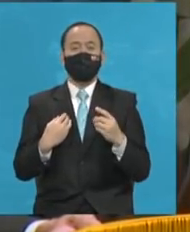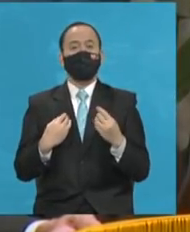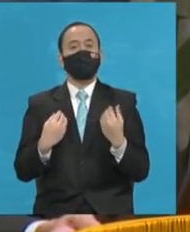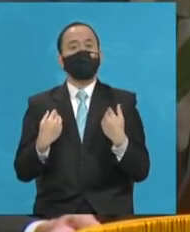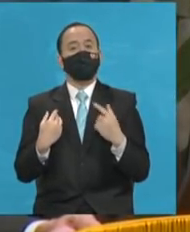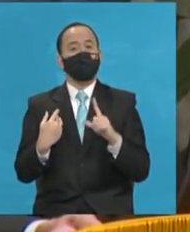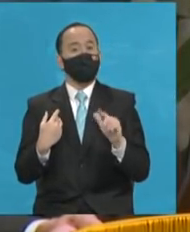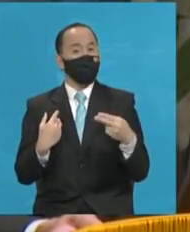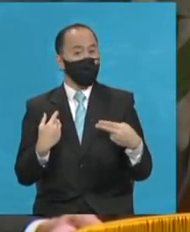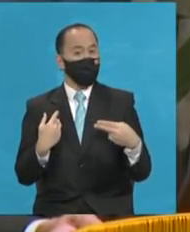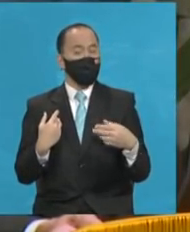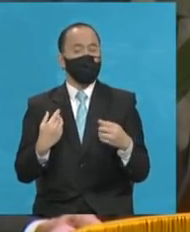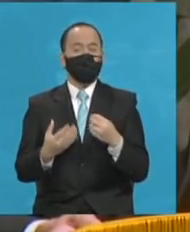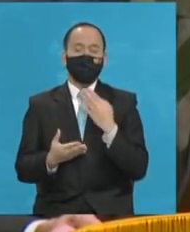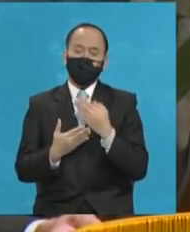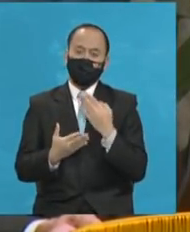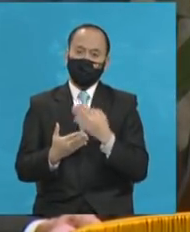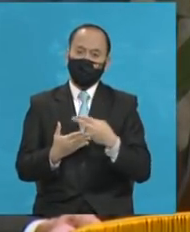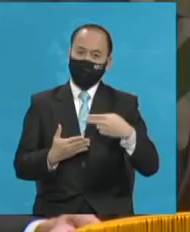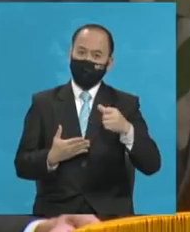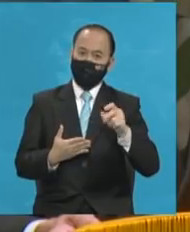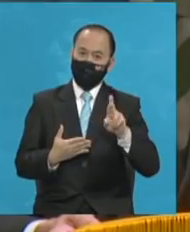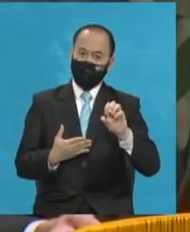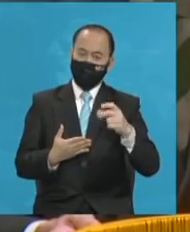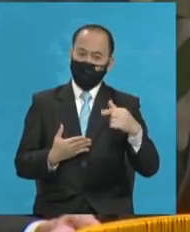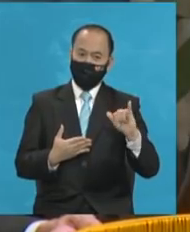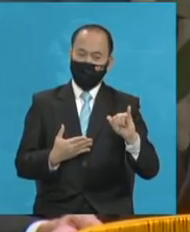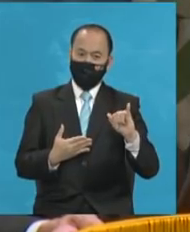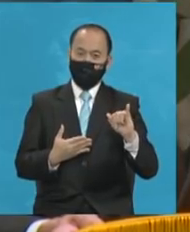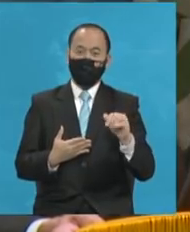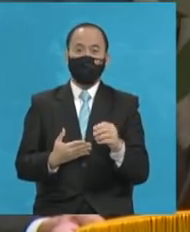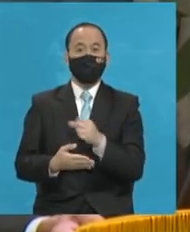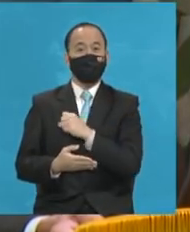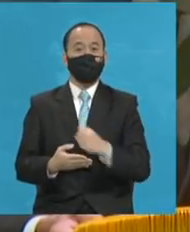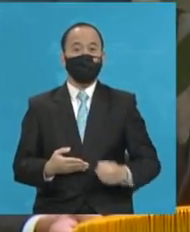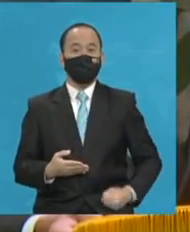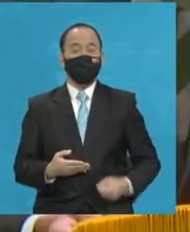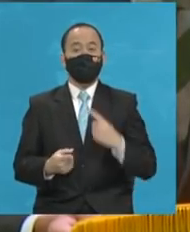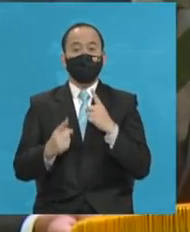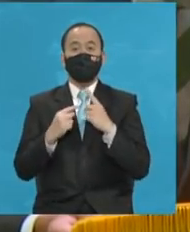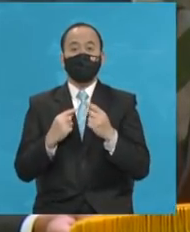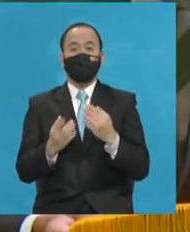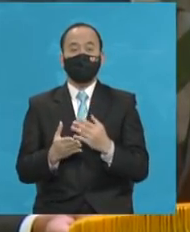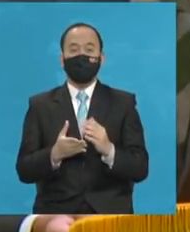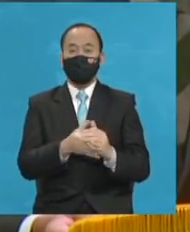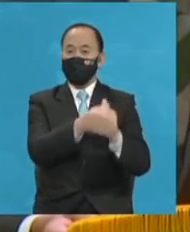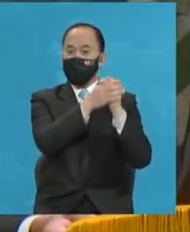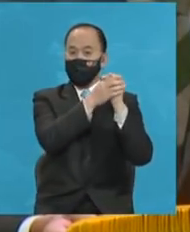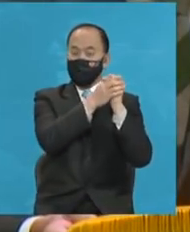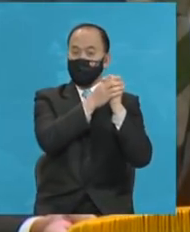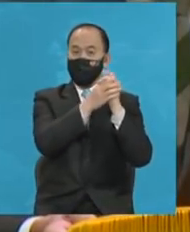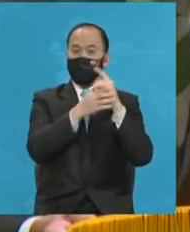dihargai Hai bete juga ingin mengucapkan tahniah di atas kejayaan